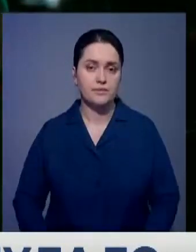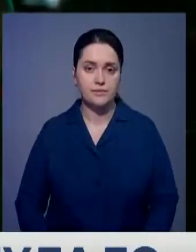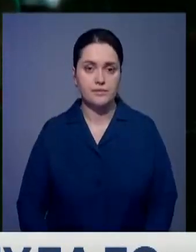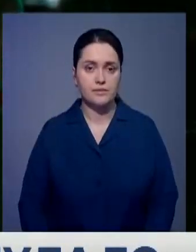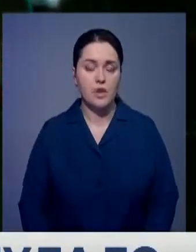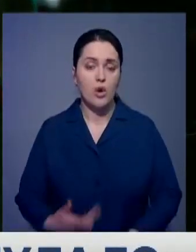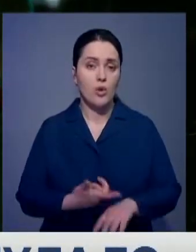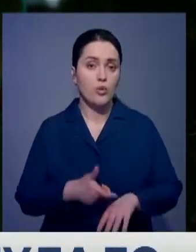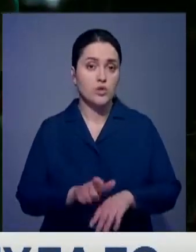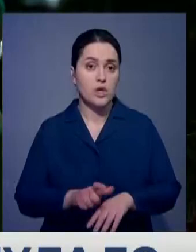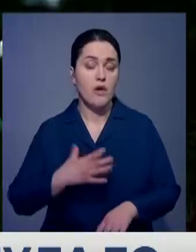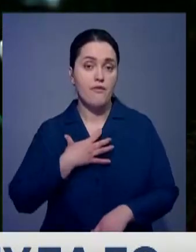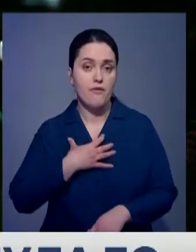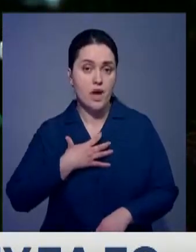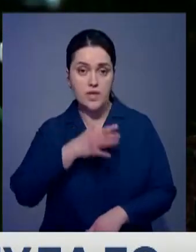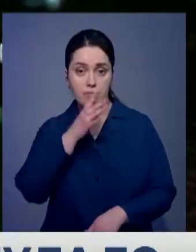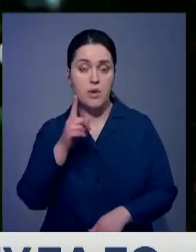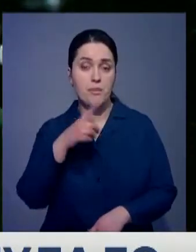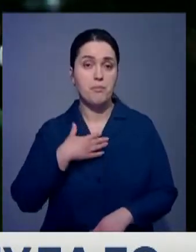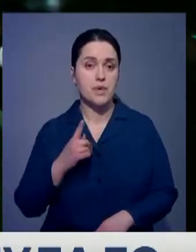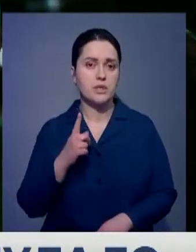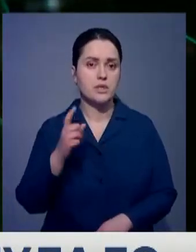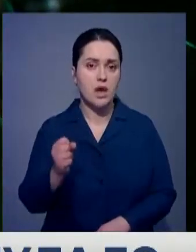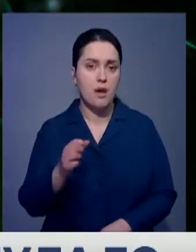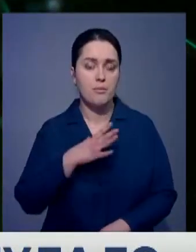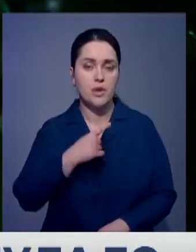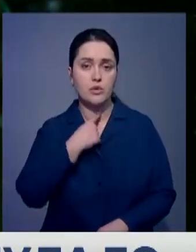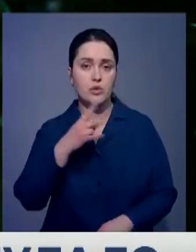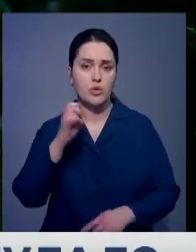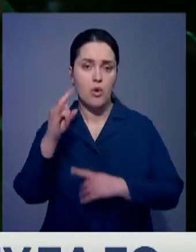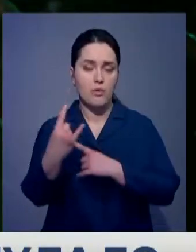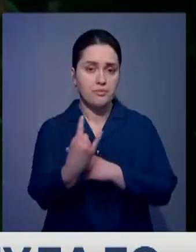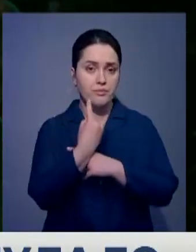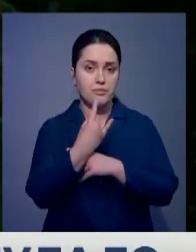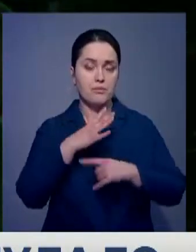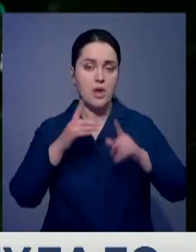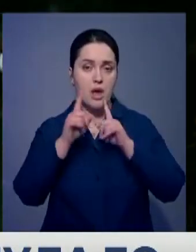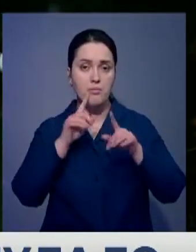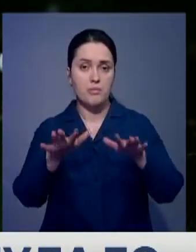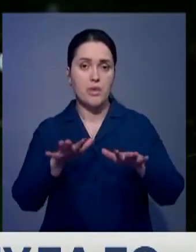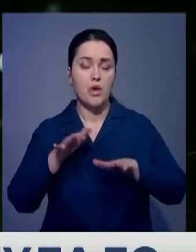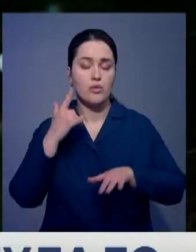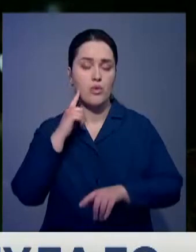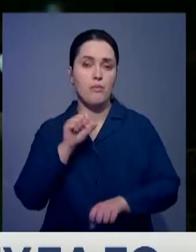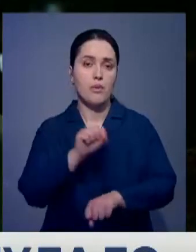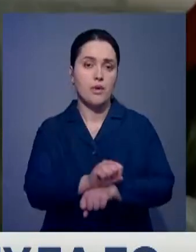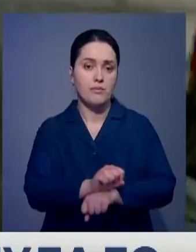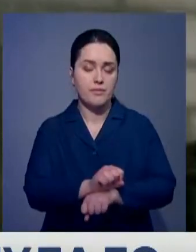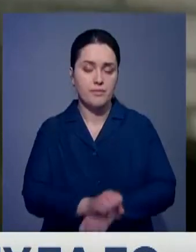Это очень важный момент, потому что мы за это голосовали, но парламент игнорировал мнение общественности и делал все, чтобы остановить данный